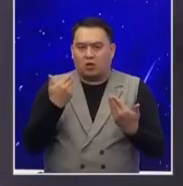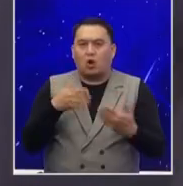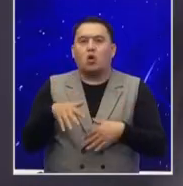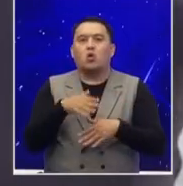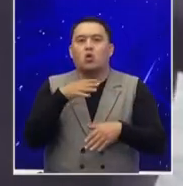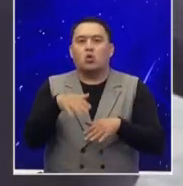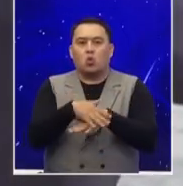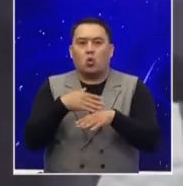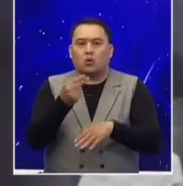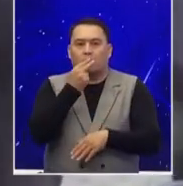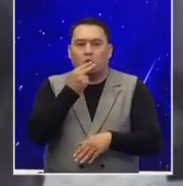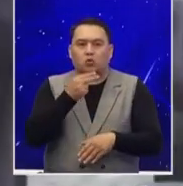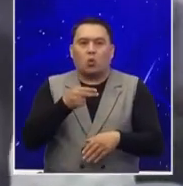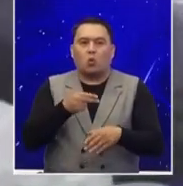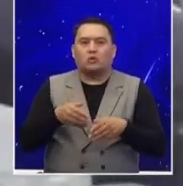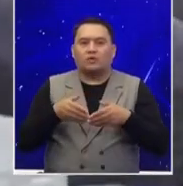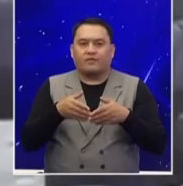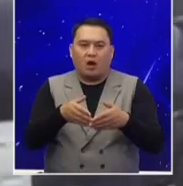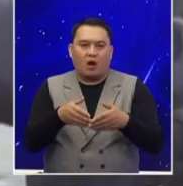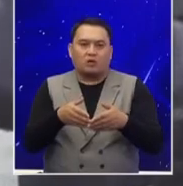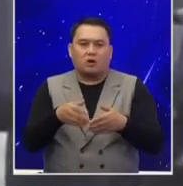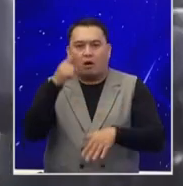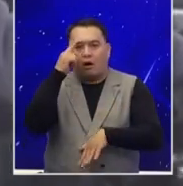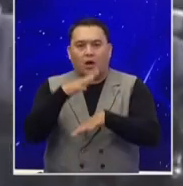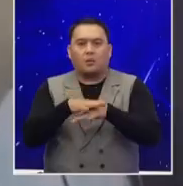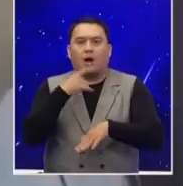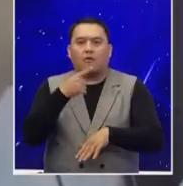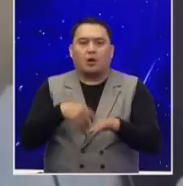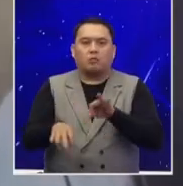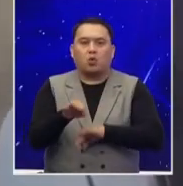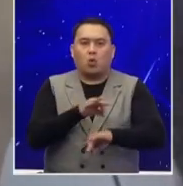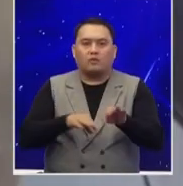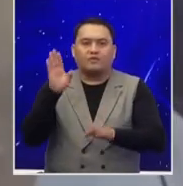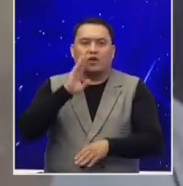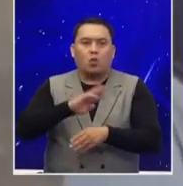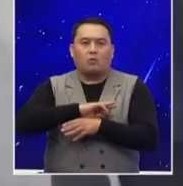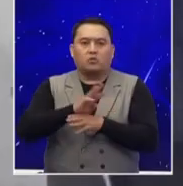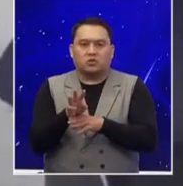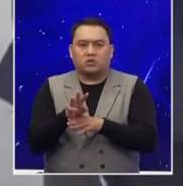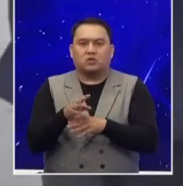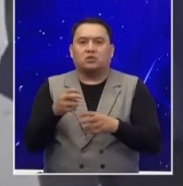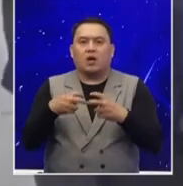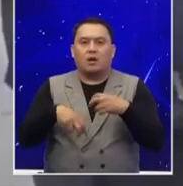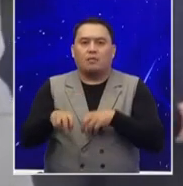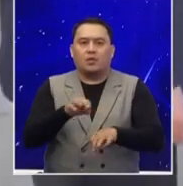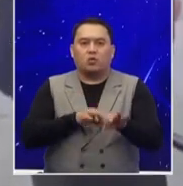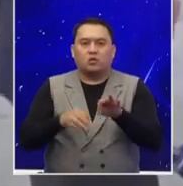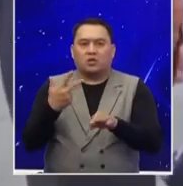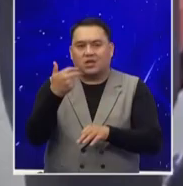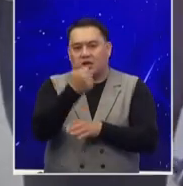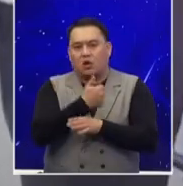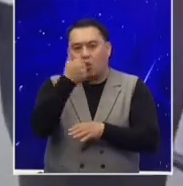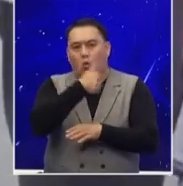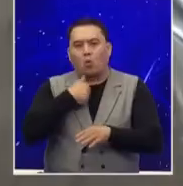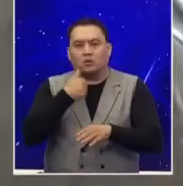Люди пьют ее из колодцев. Между тем, в Акимате говорят, проект по питьевому водоснабжению разработан еще 3 года